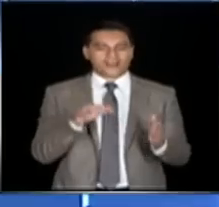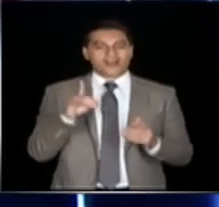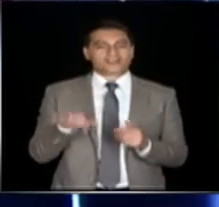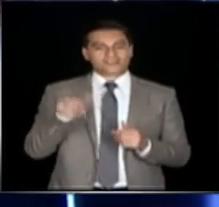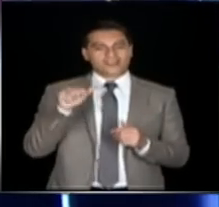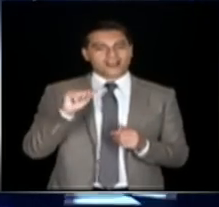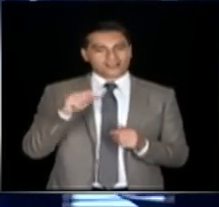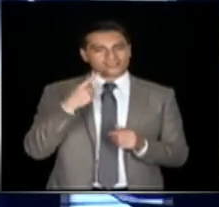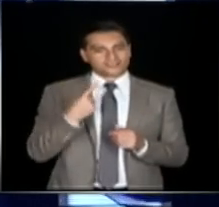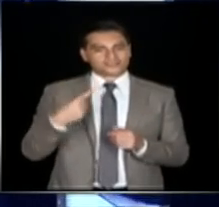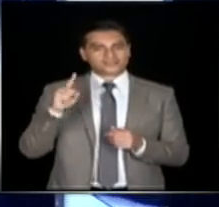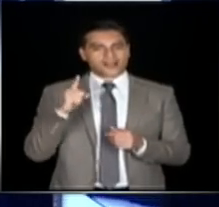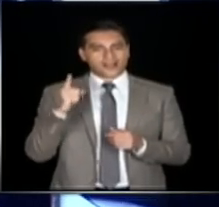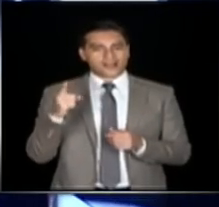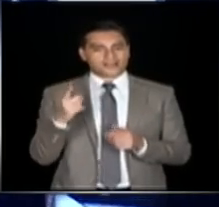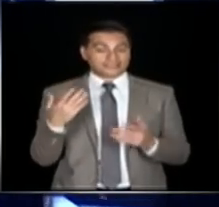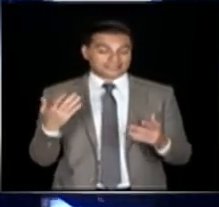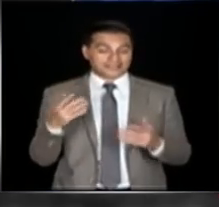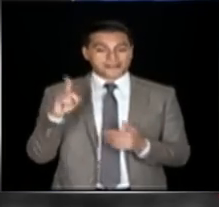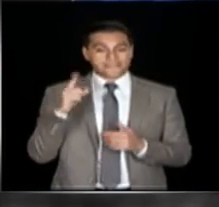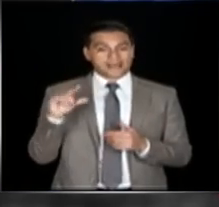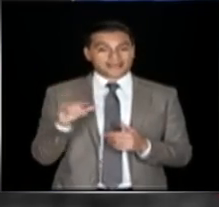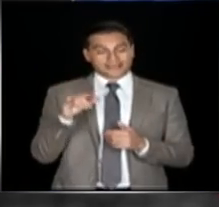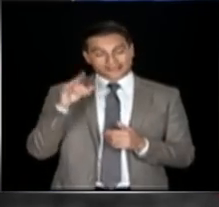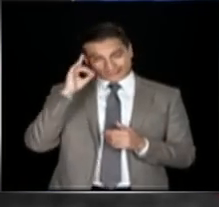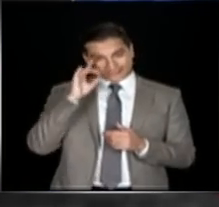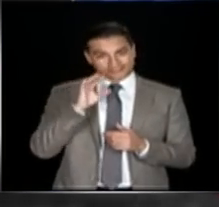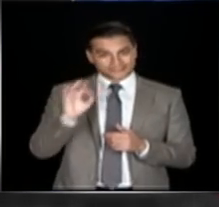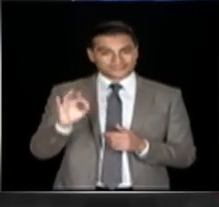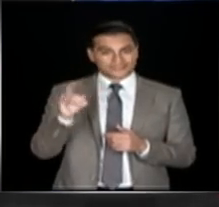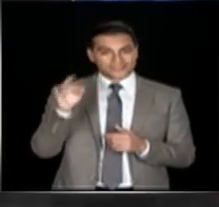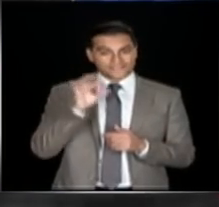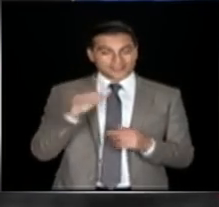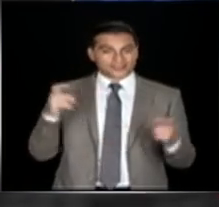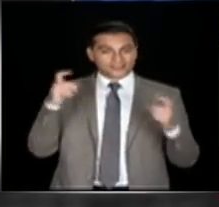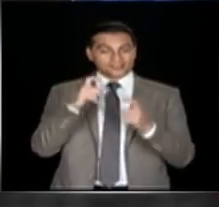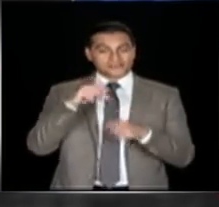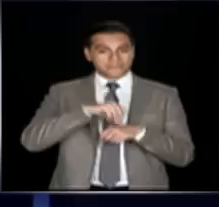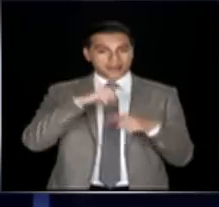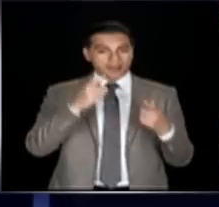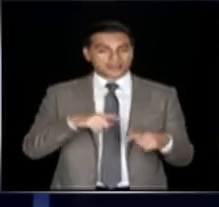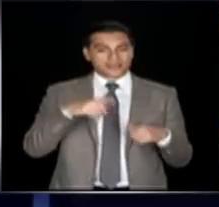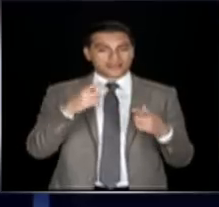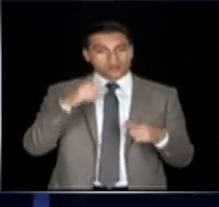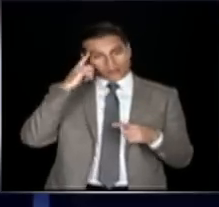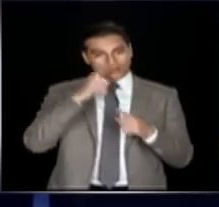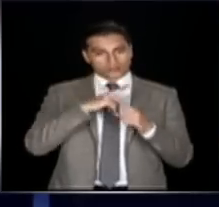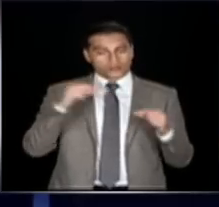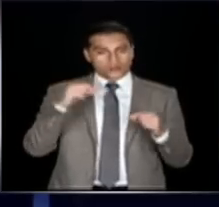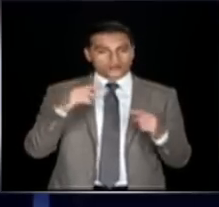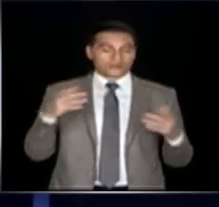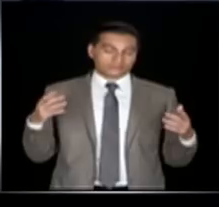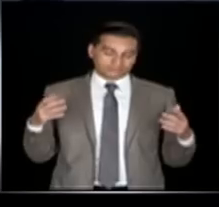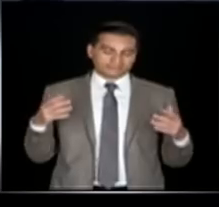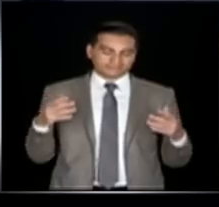طب الاولمبياد دي كانت فين يا بدر؟ ايطاليا؟ لا، في طوكيو 64. في الماتش ده كان لازم